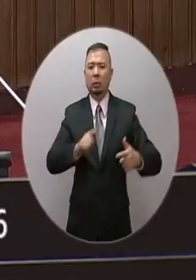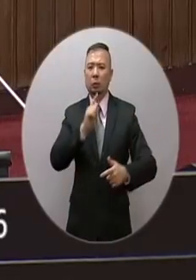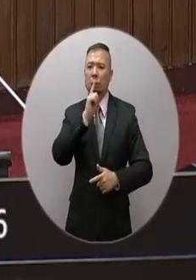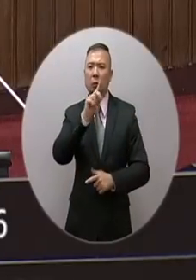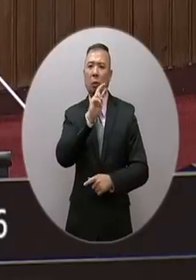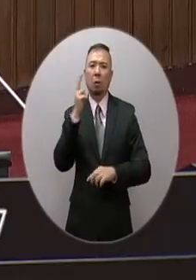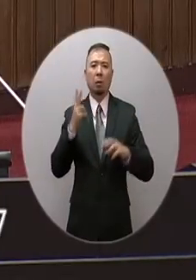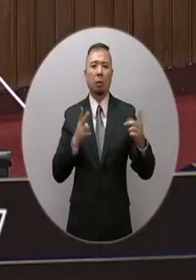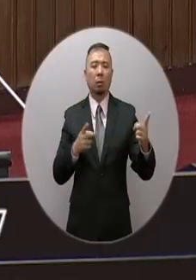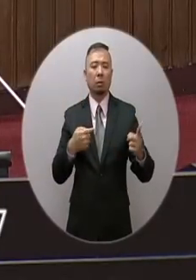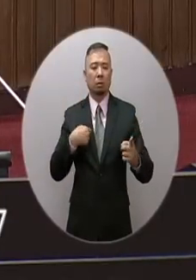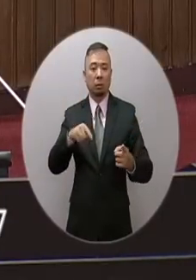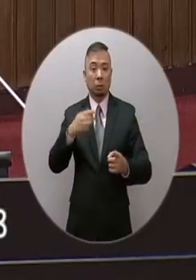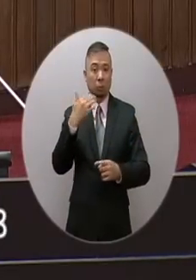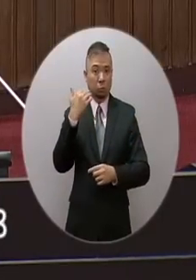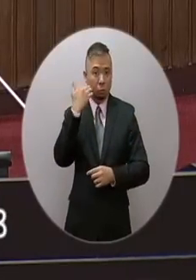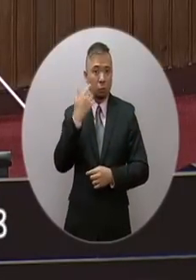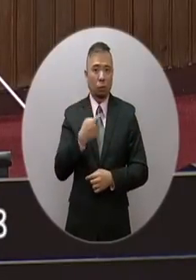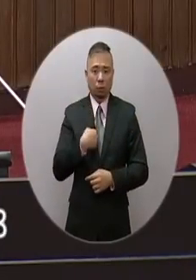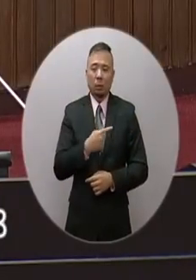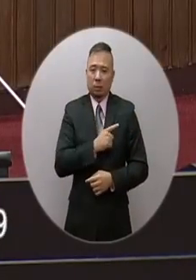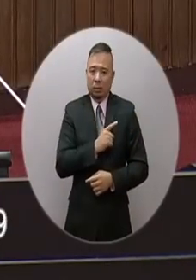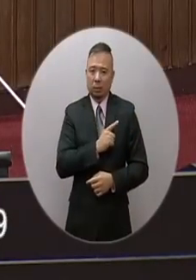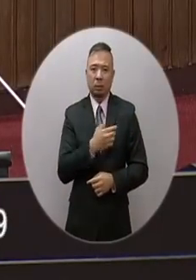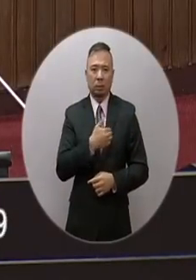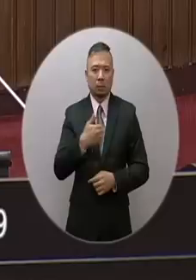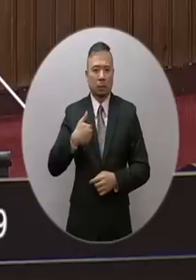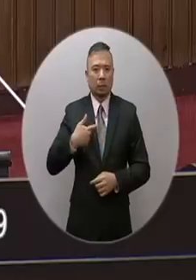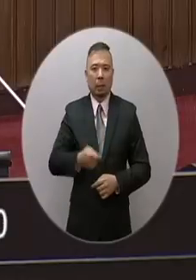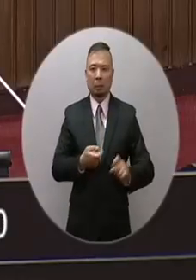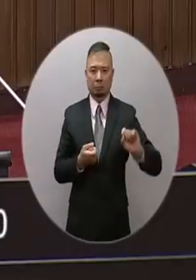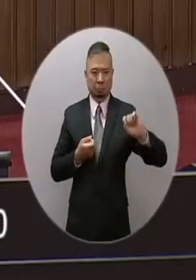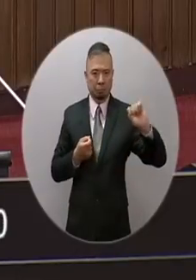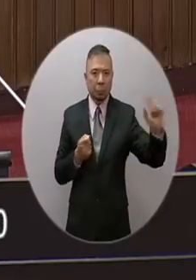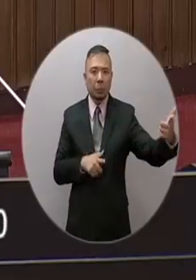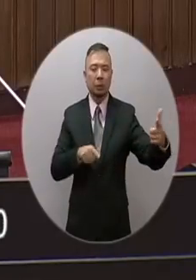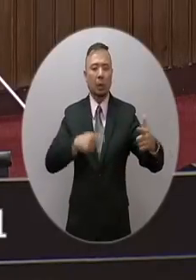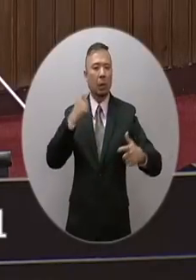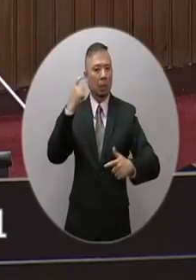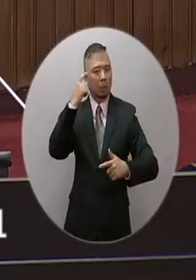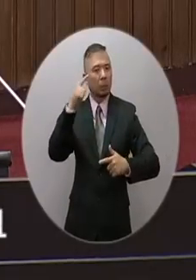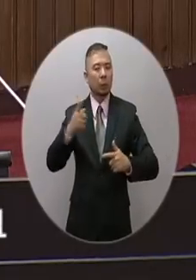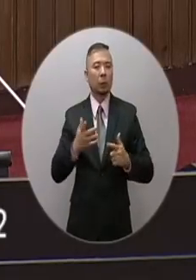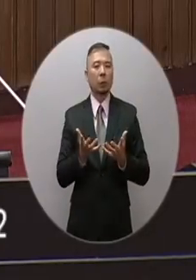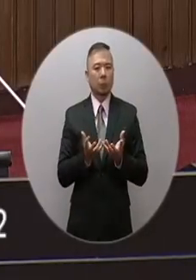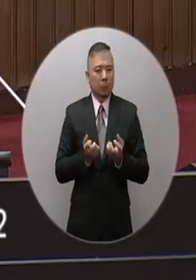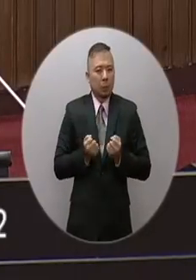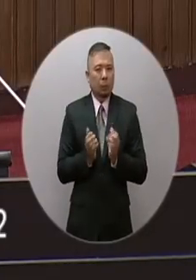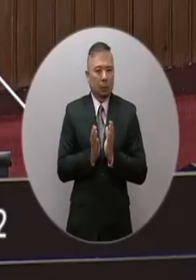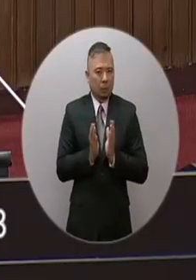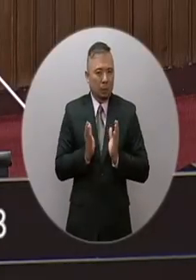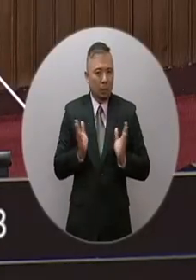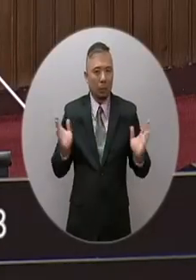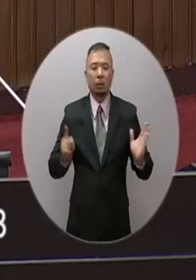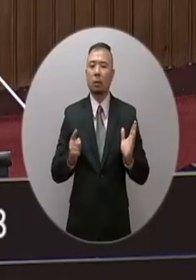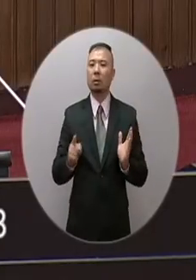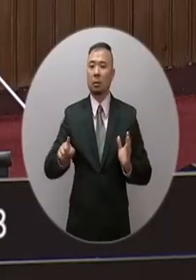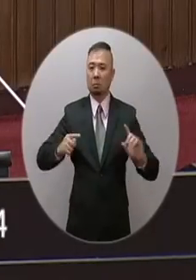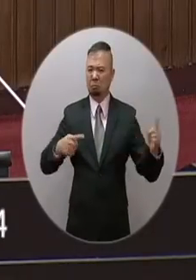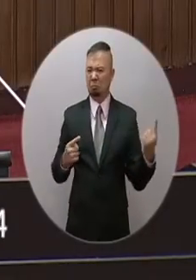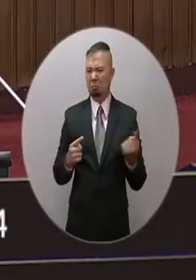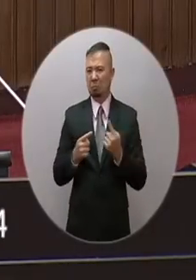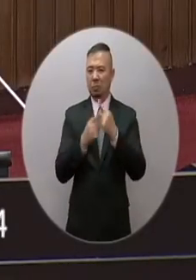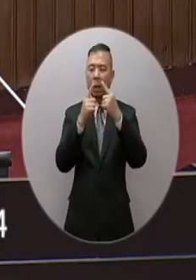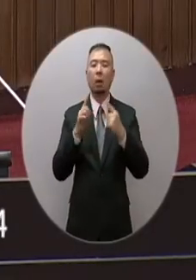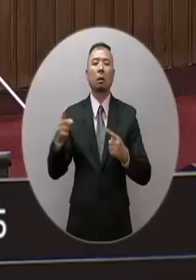间的同，缩小相互的异，冲突对立自然会大大的降低，有利